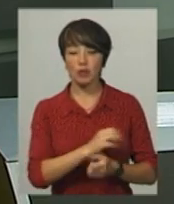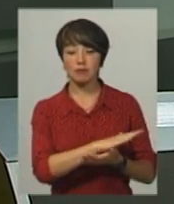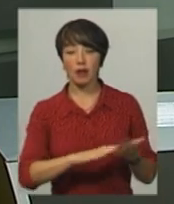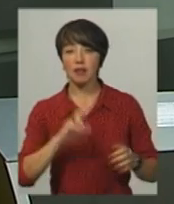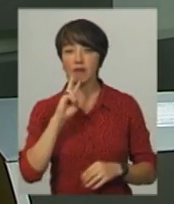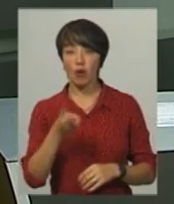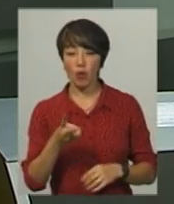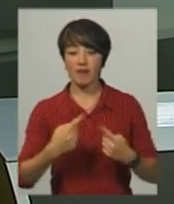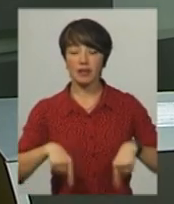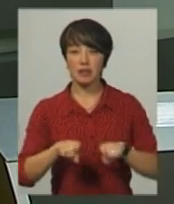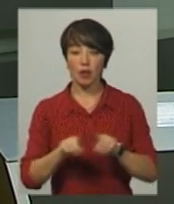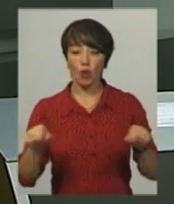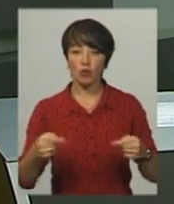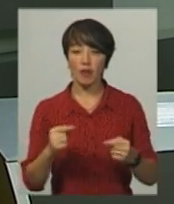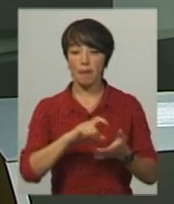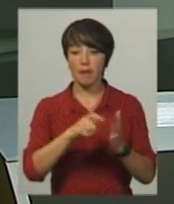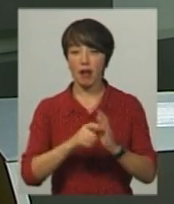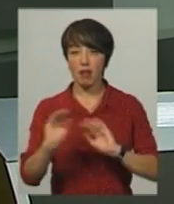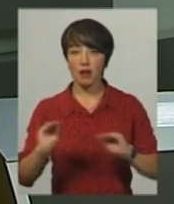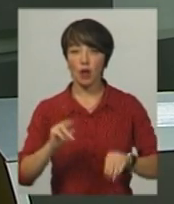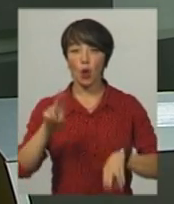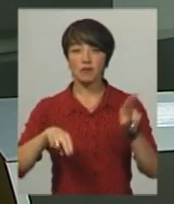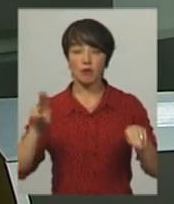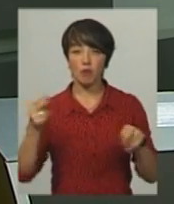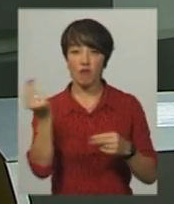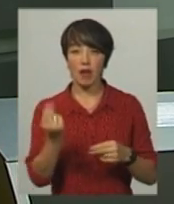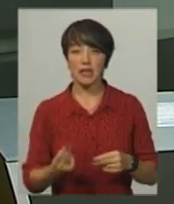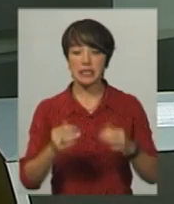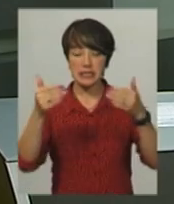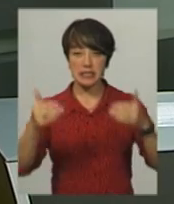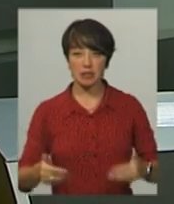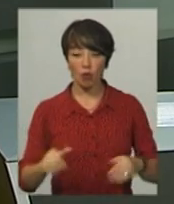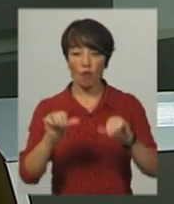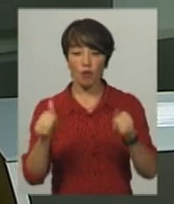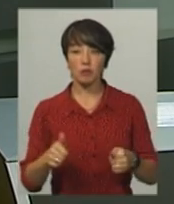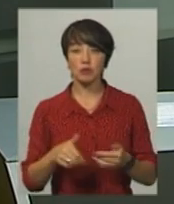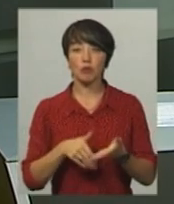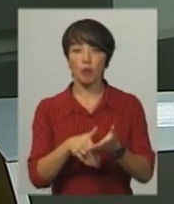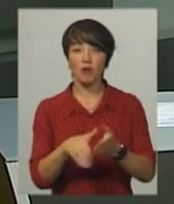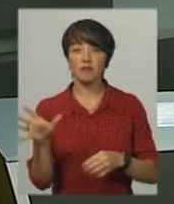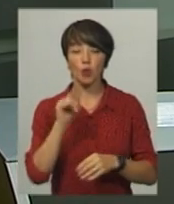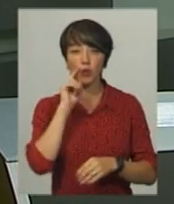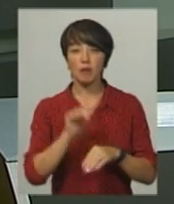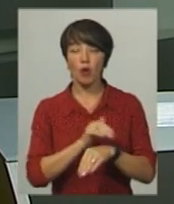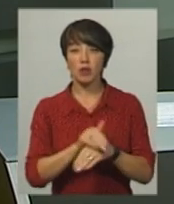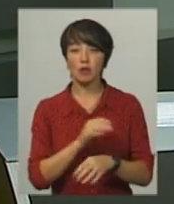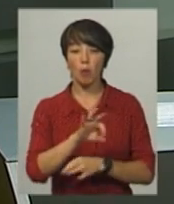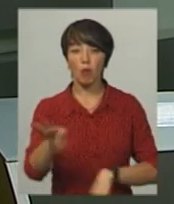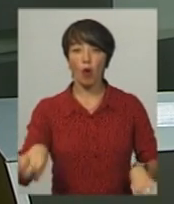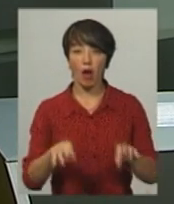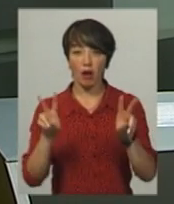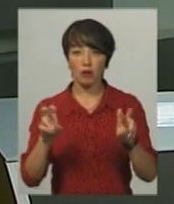2 роки. У відділенні оновили палати та розфарбували стіни. Оформлення здійснено за допомогою всеукраїнського благодійного